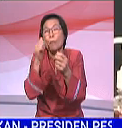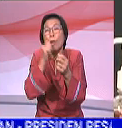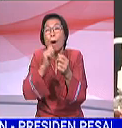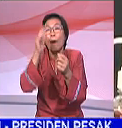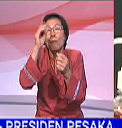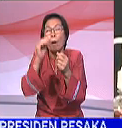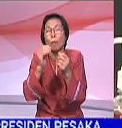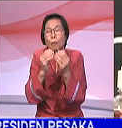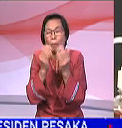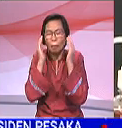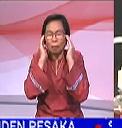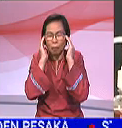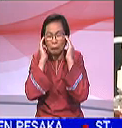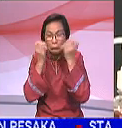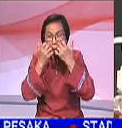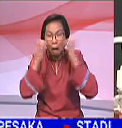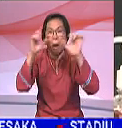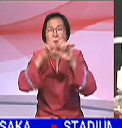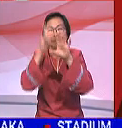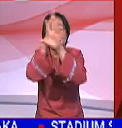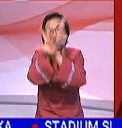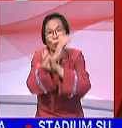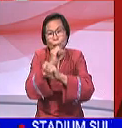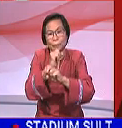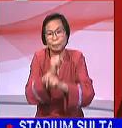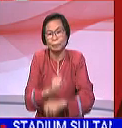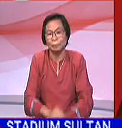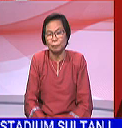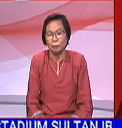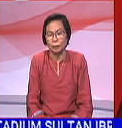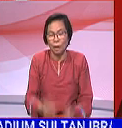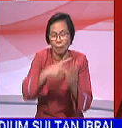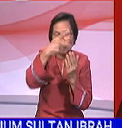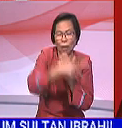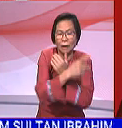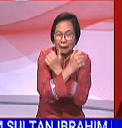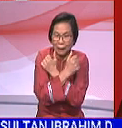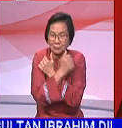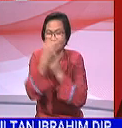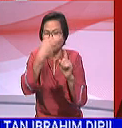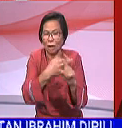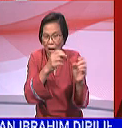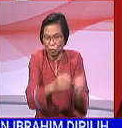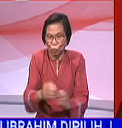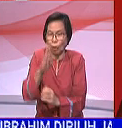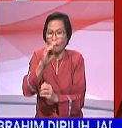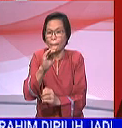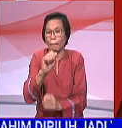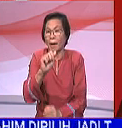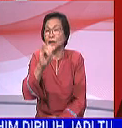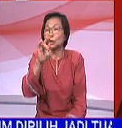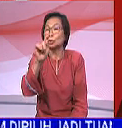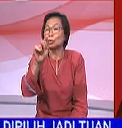Dan Qoriah berkaliber Adis rawa Hai program kasir Ramadan anjuran tanpa itu mesrawati